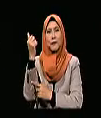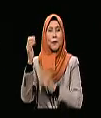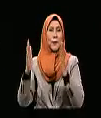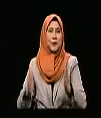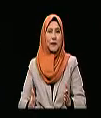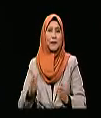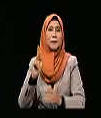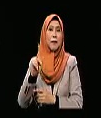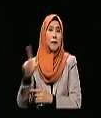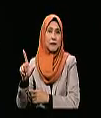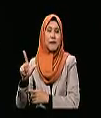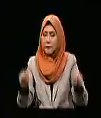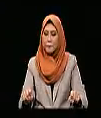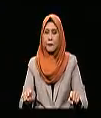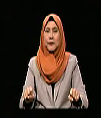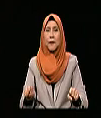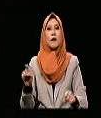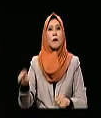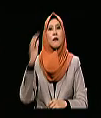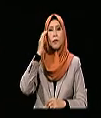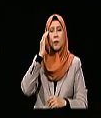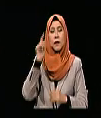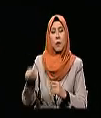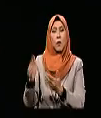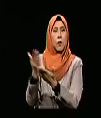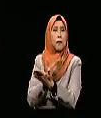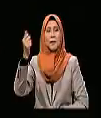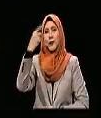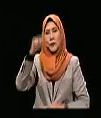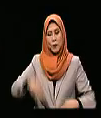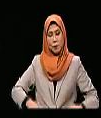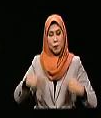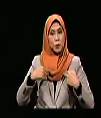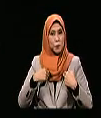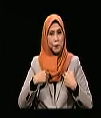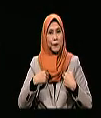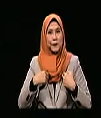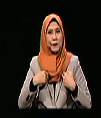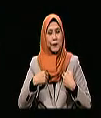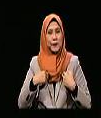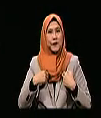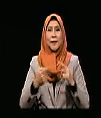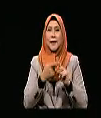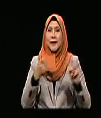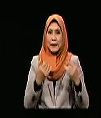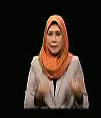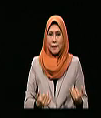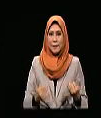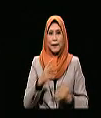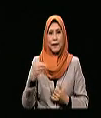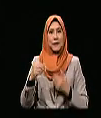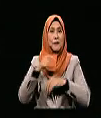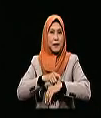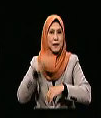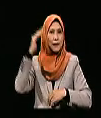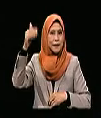warga wilayah persekutuan mendapat manfaat yang lebih baik dalam kehidupan mereka daripada sekarang dan juga masa-masa akan